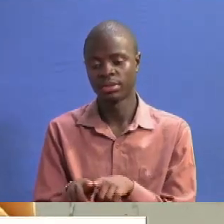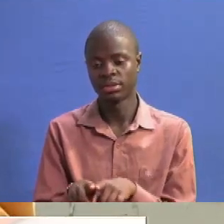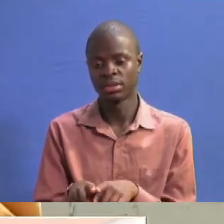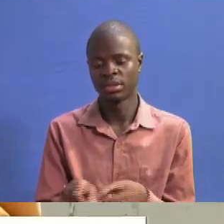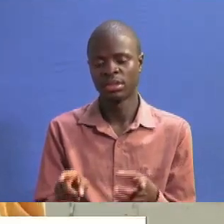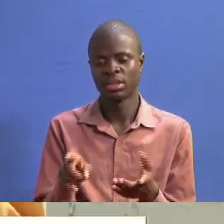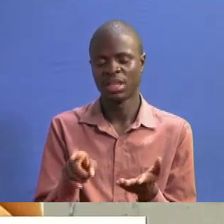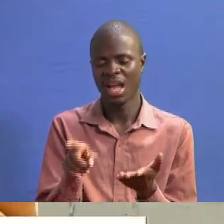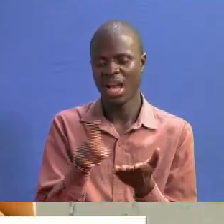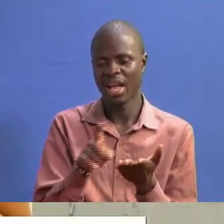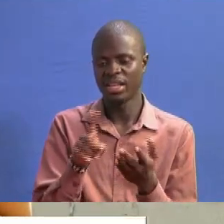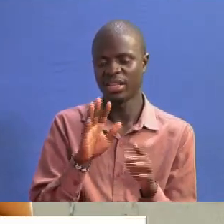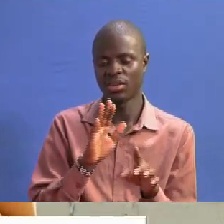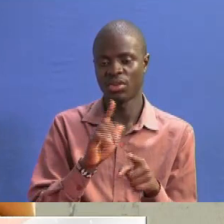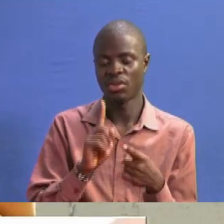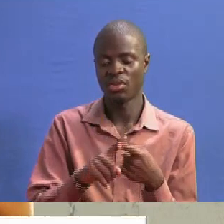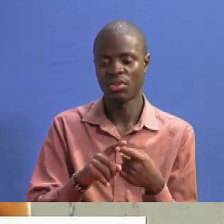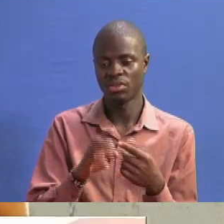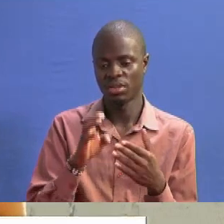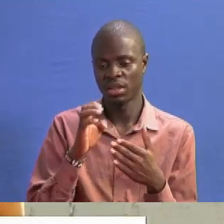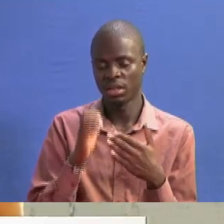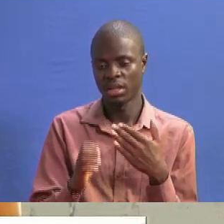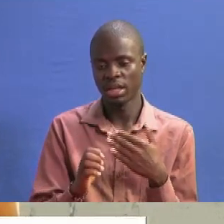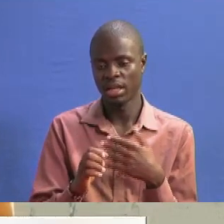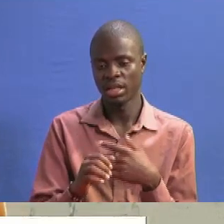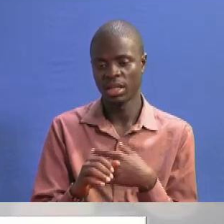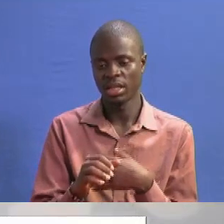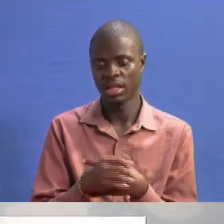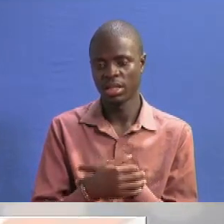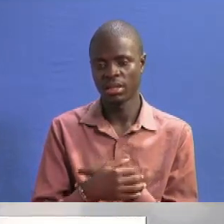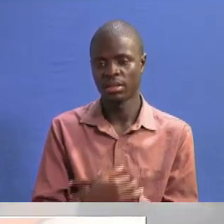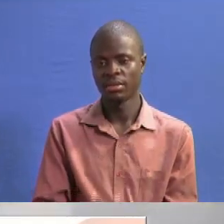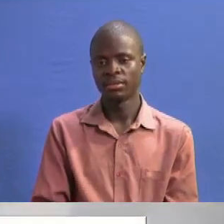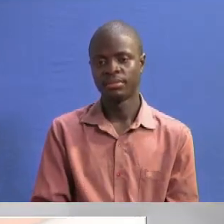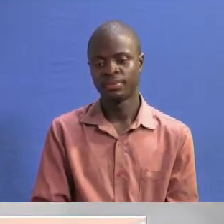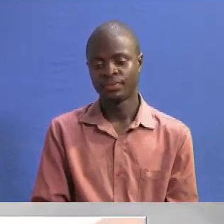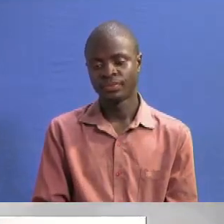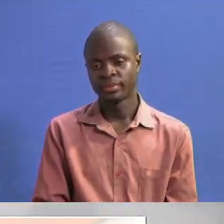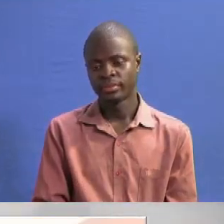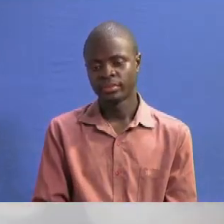wakichangia kukabiliana na mabadiliko ya tabia nchi. Motweri Eliud, KUTV.